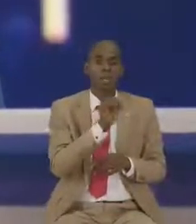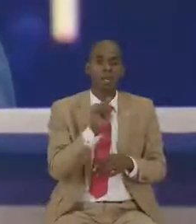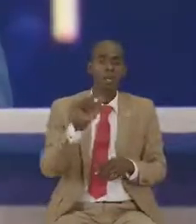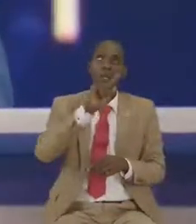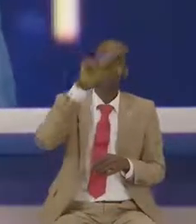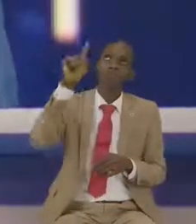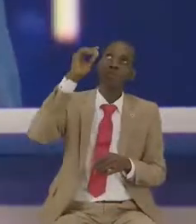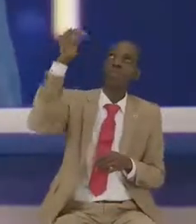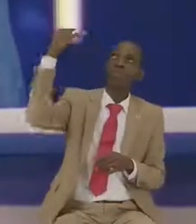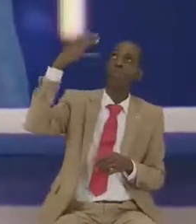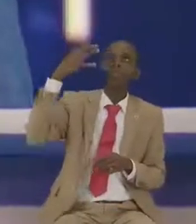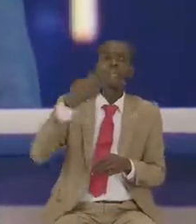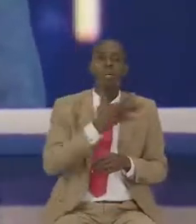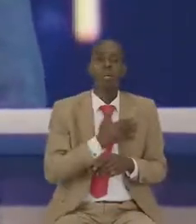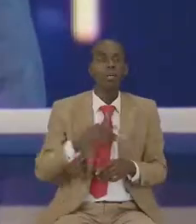Parce que